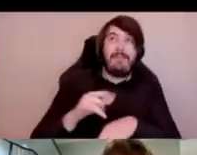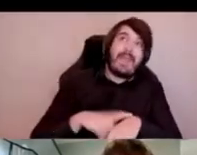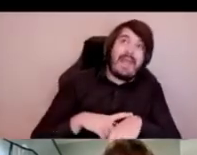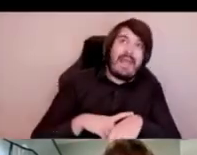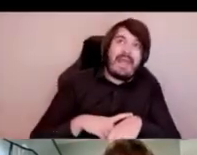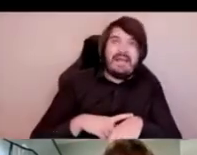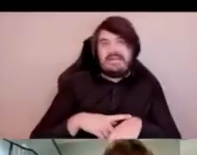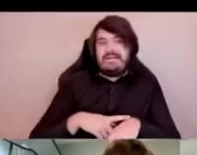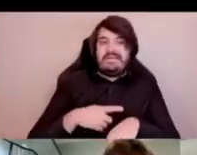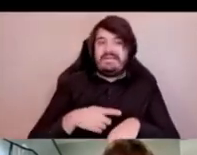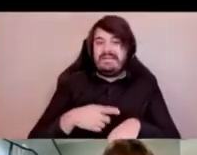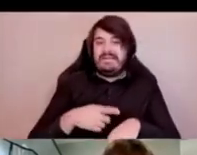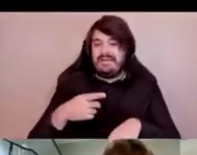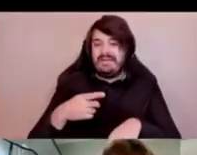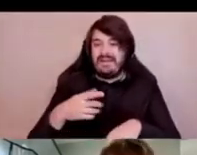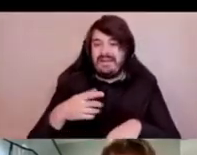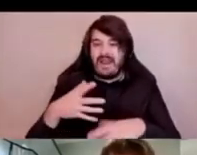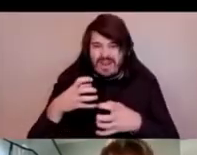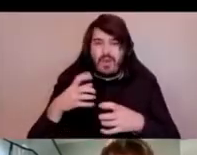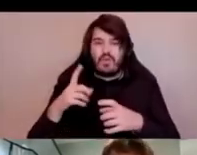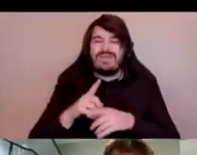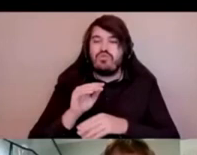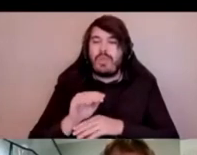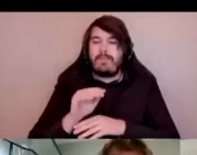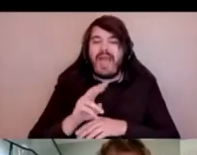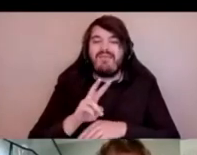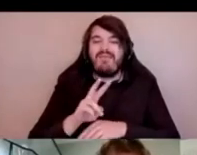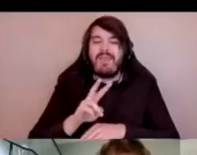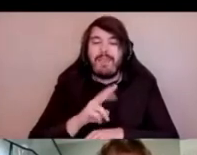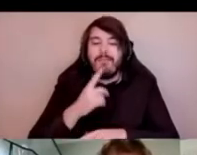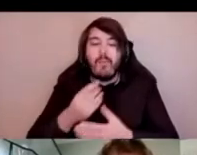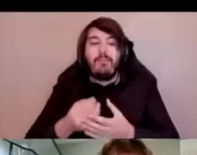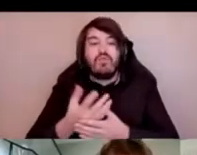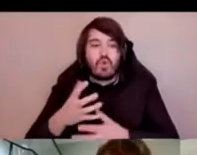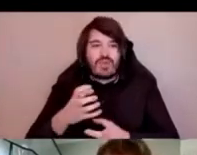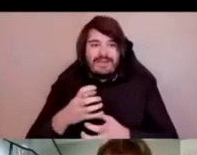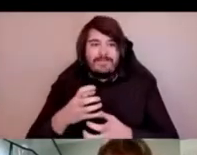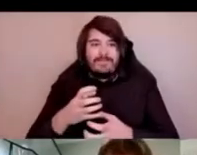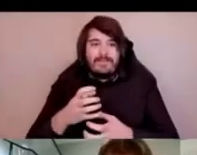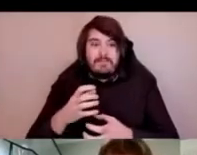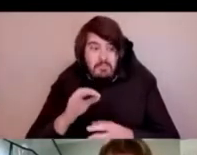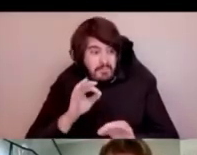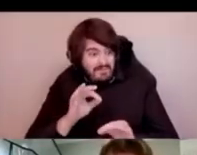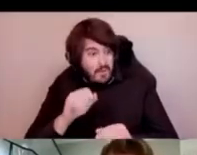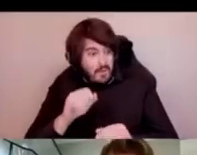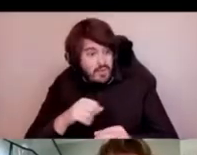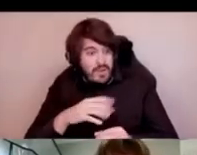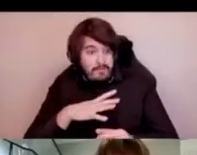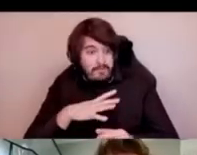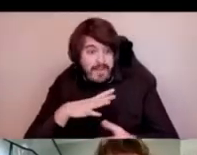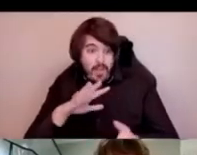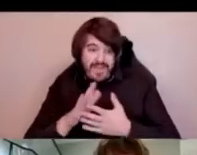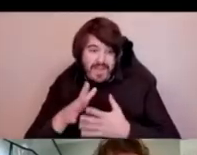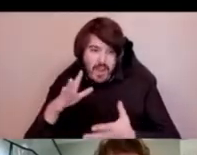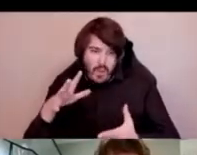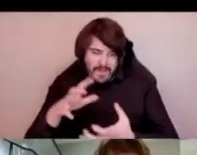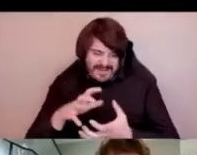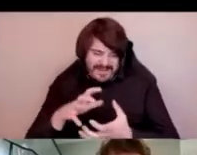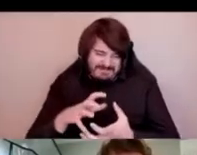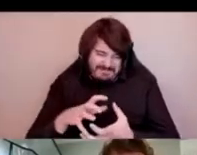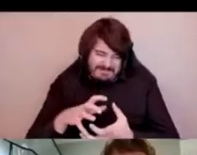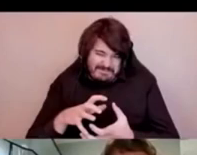temps, c'est fun parce que ça retient les nutriments. Parfait. Sauf que ça se compacte